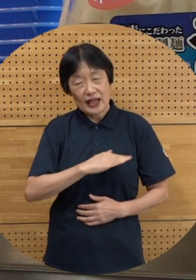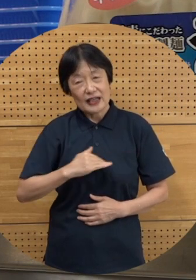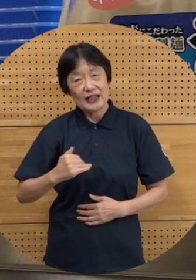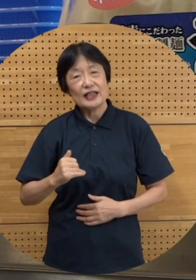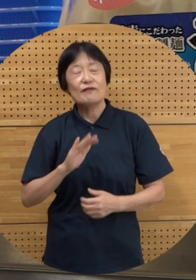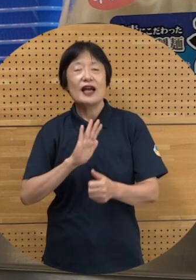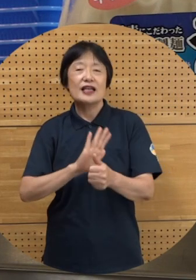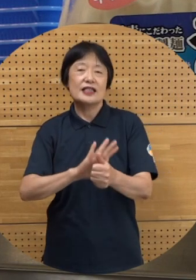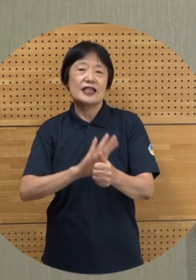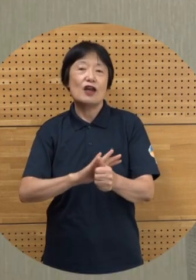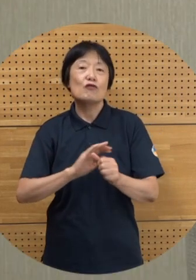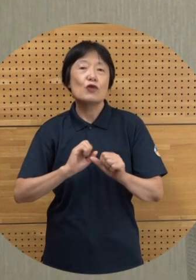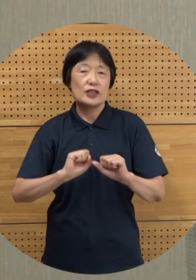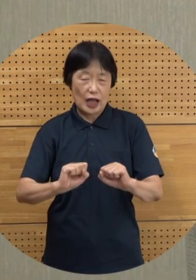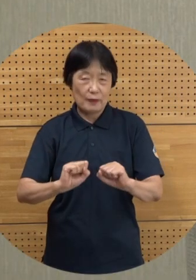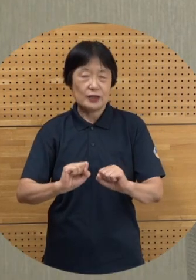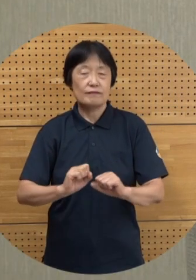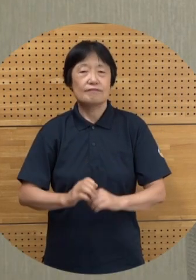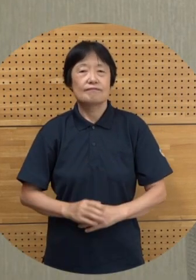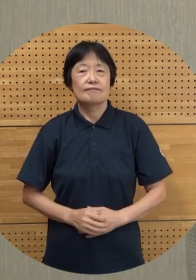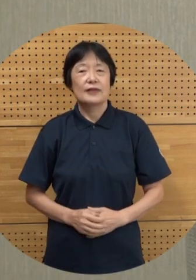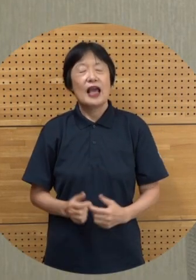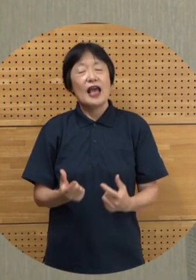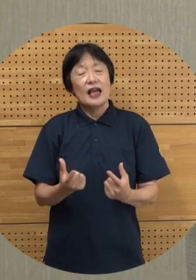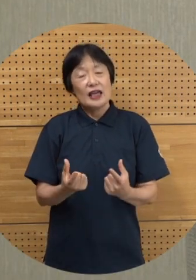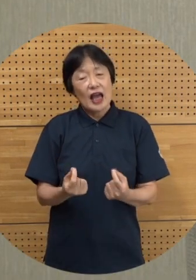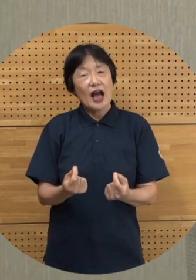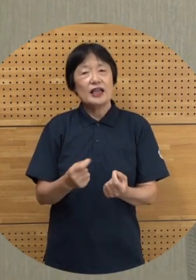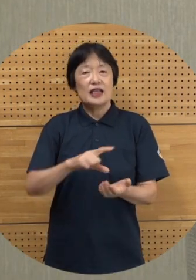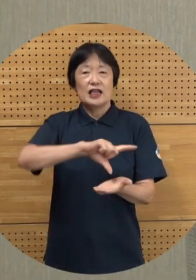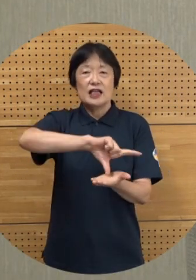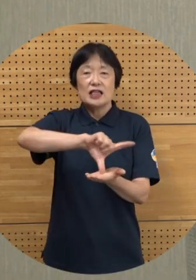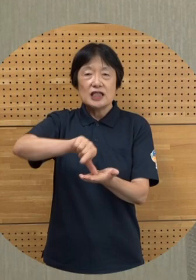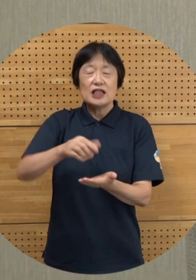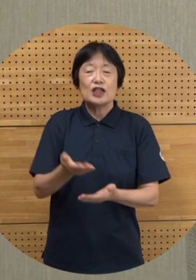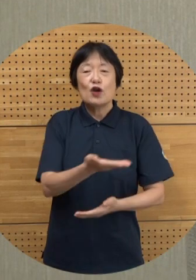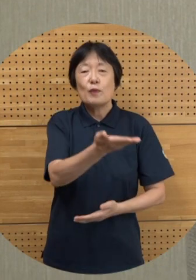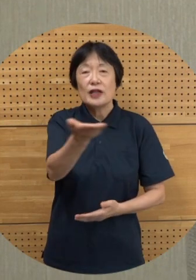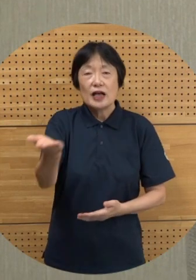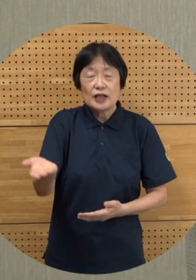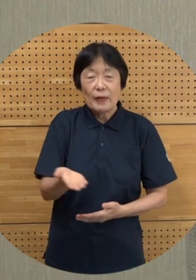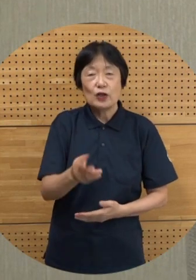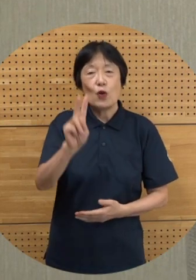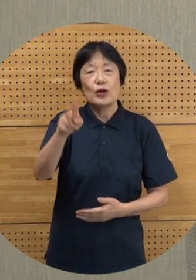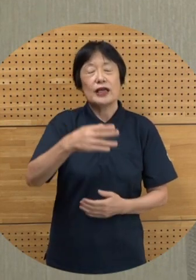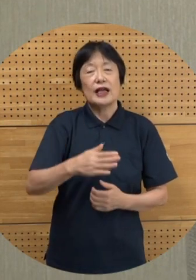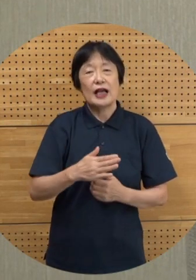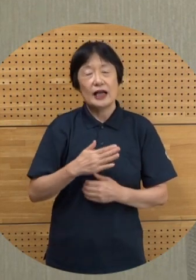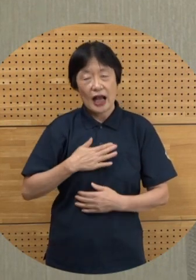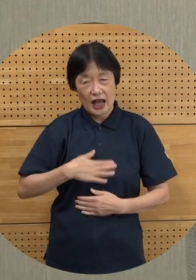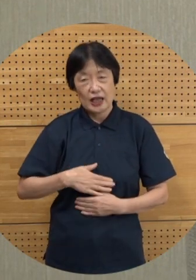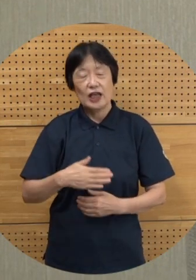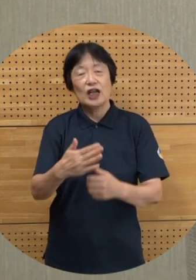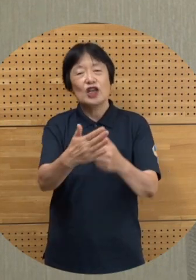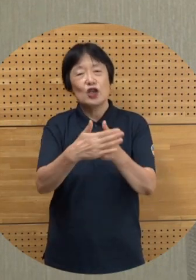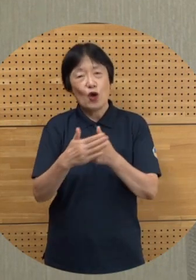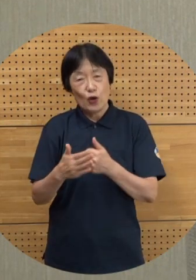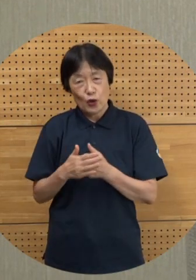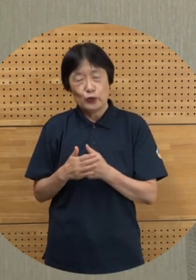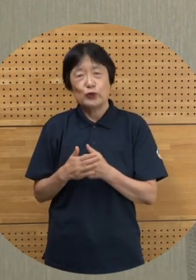ただいてるんですけど、やはり地域の皆様のご理解とかご協力っていうふうなことがです